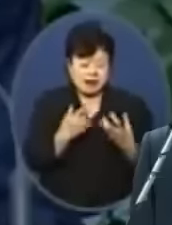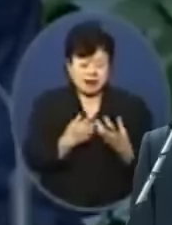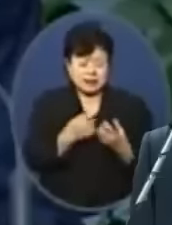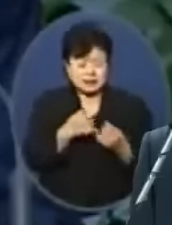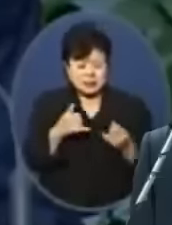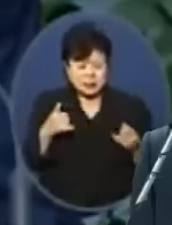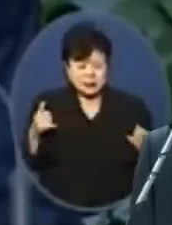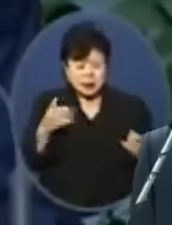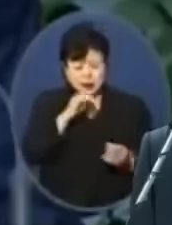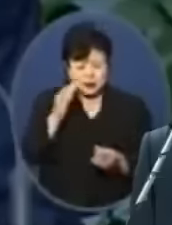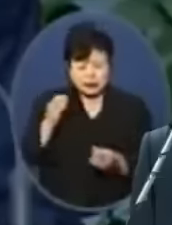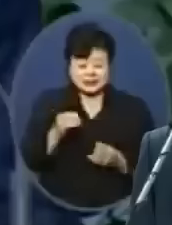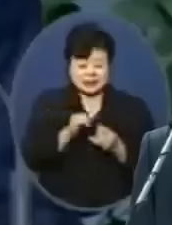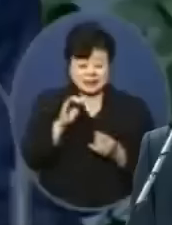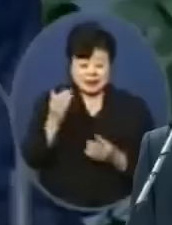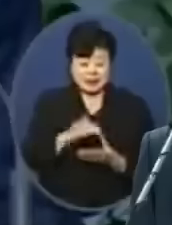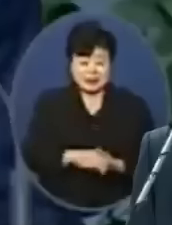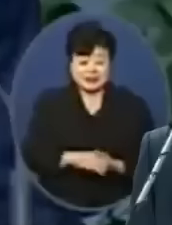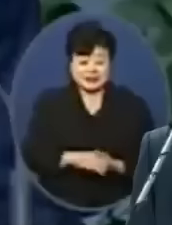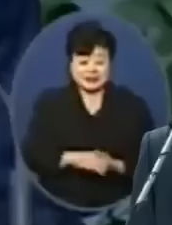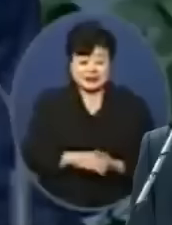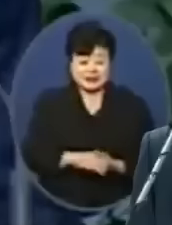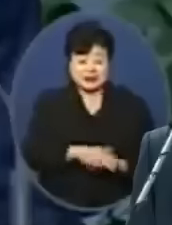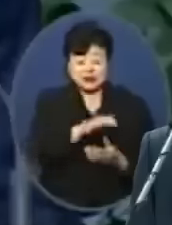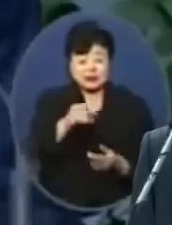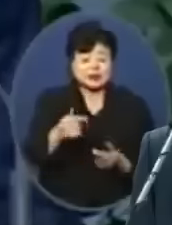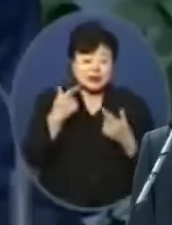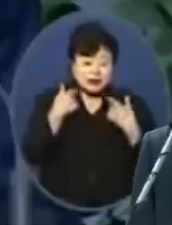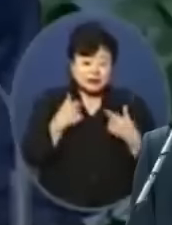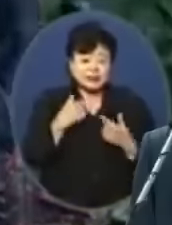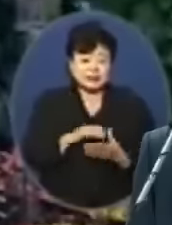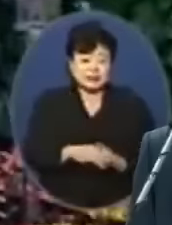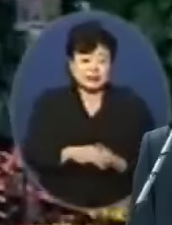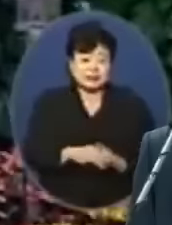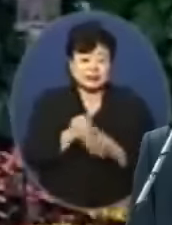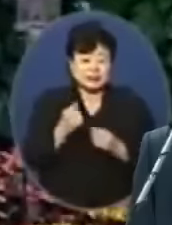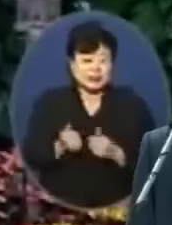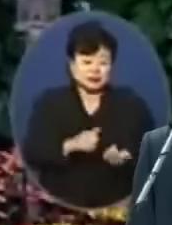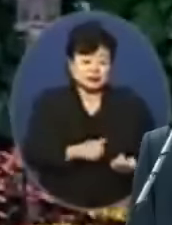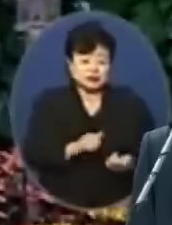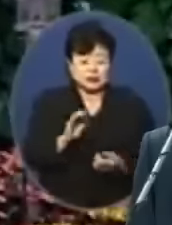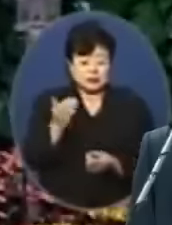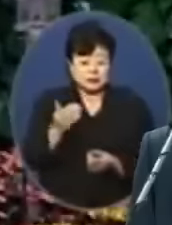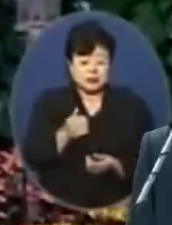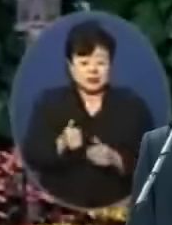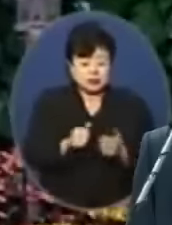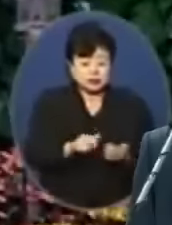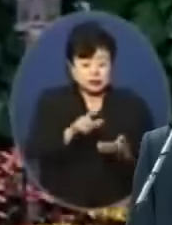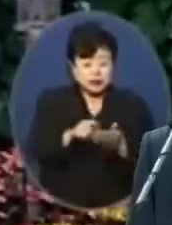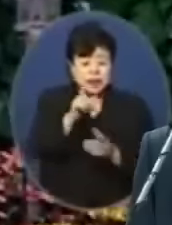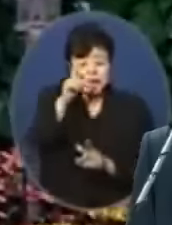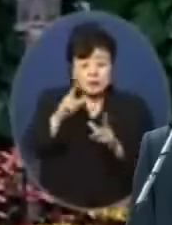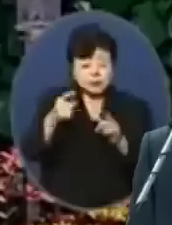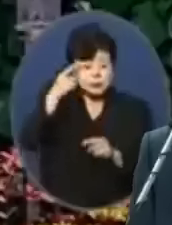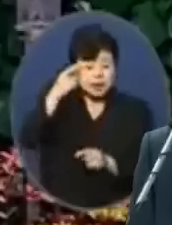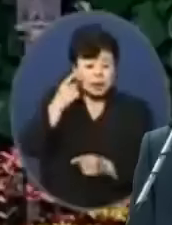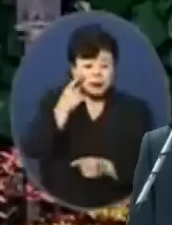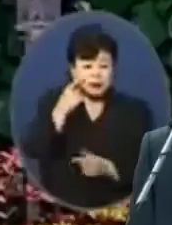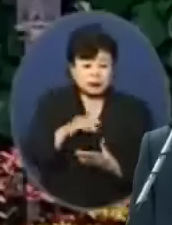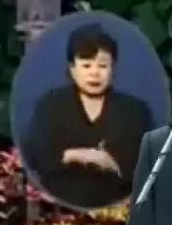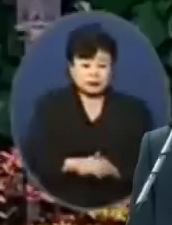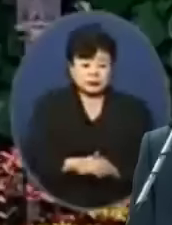사람은 복된 사람인 것입니다. 우리는 언제 살다가 죽어야 되지 않습니까? 죽을 때 나의 모습을 상상해